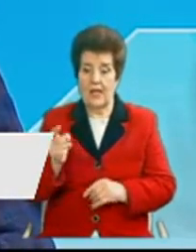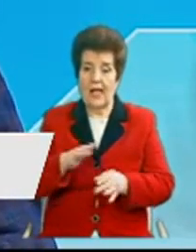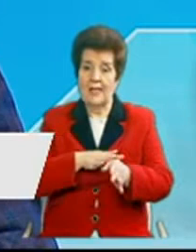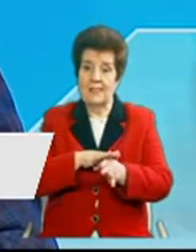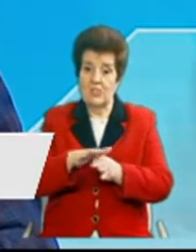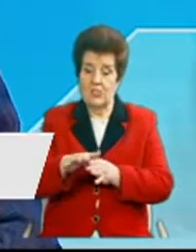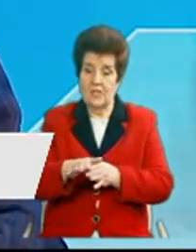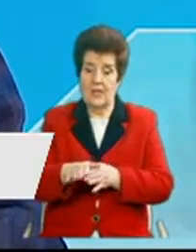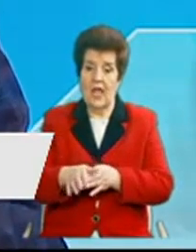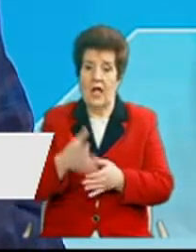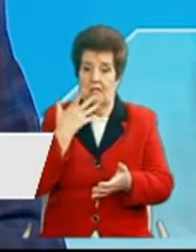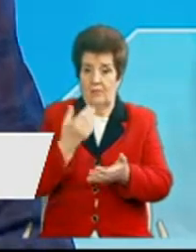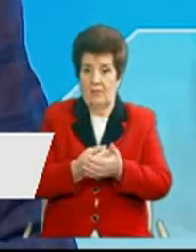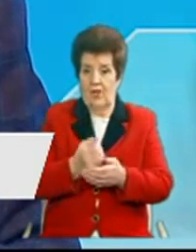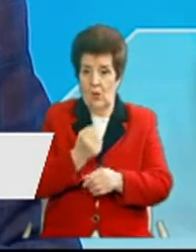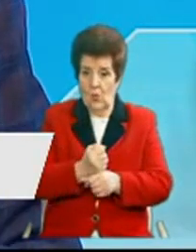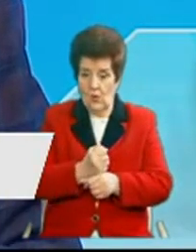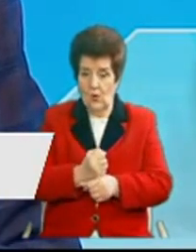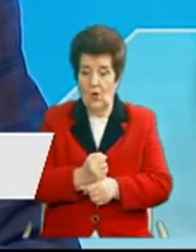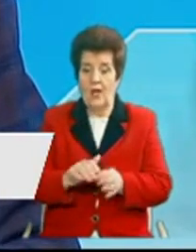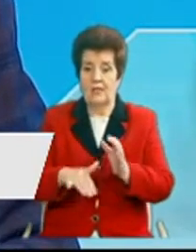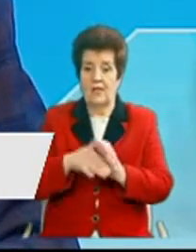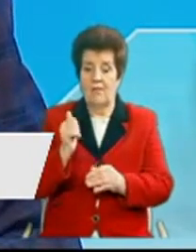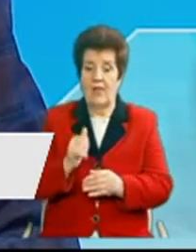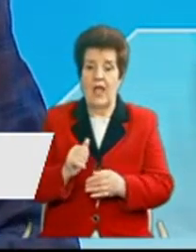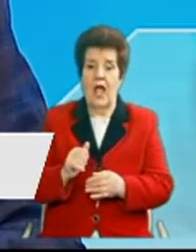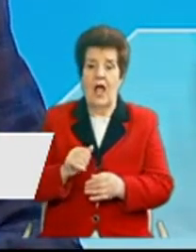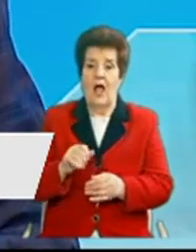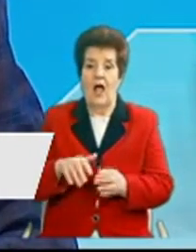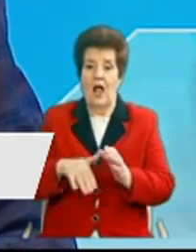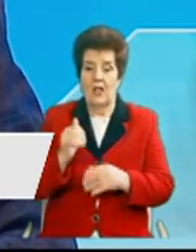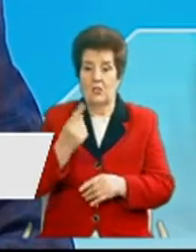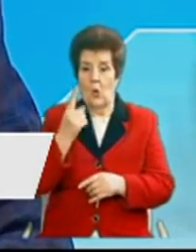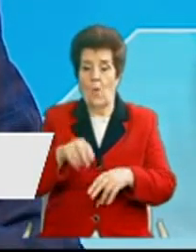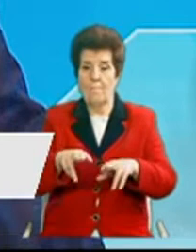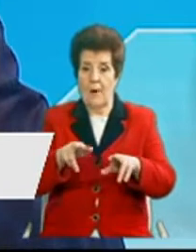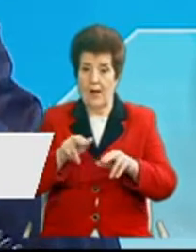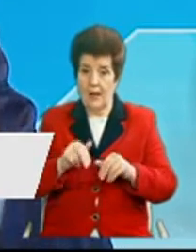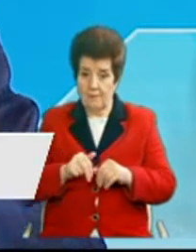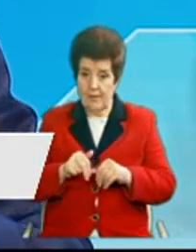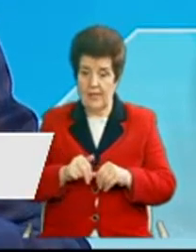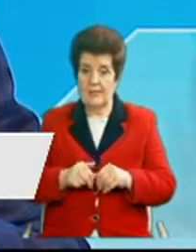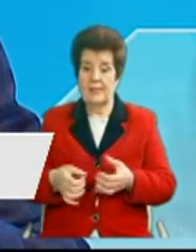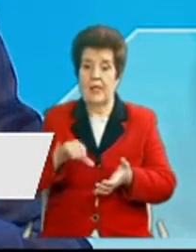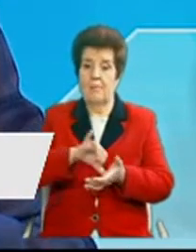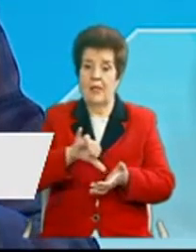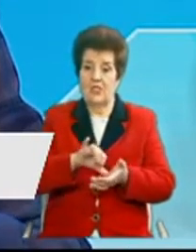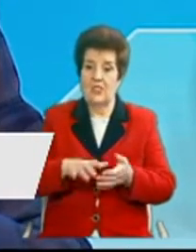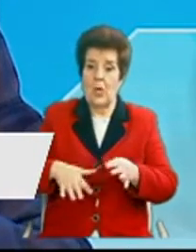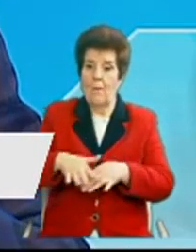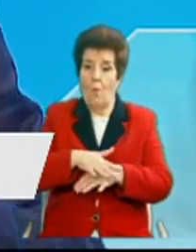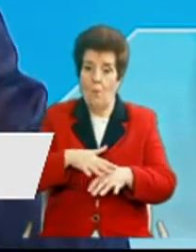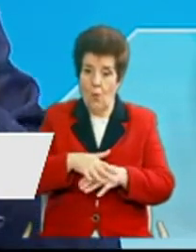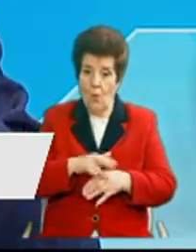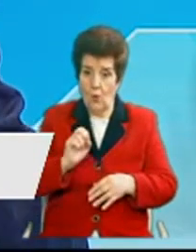exercite atribuțiile sale, să mergem în alegeri anticipate și să alegem un parlament care într-adevăr să reprezinte poporul și